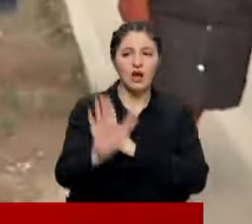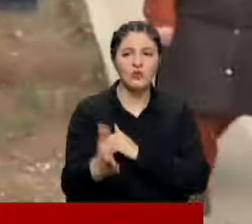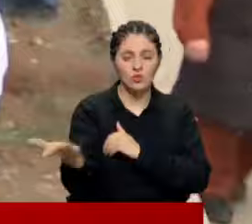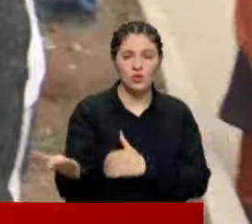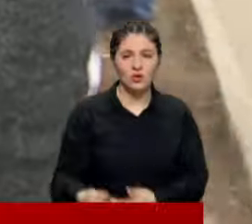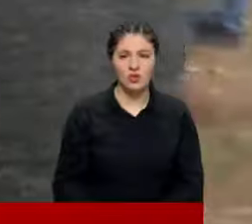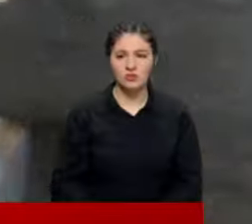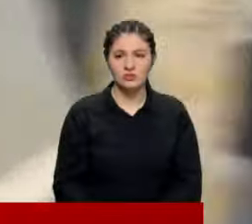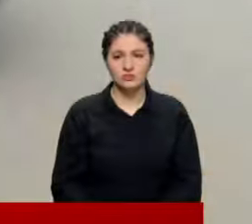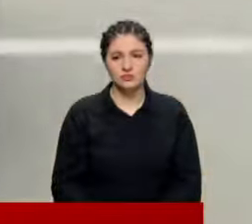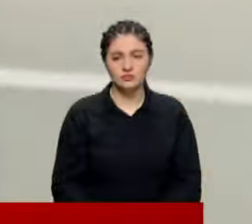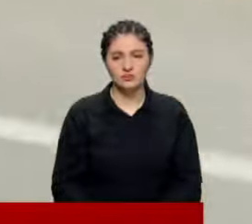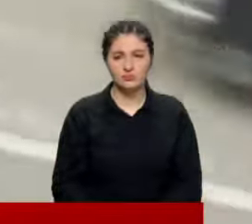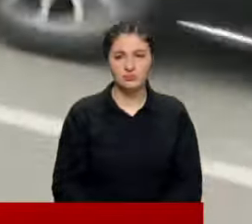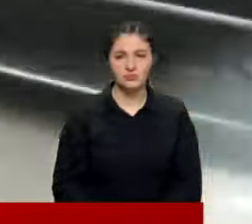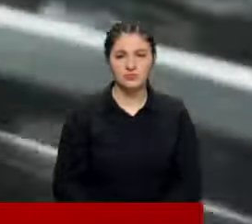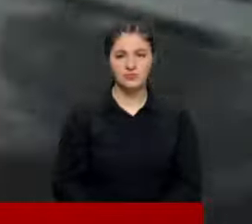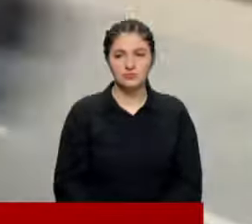bırakıyorlar.